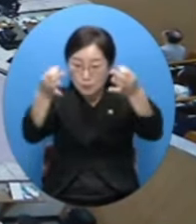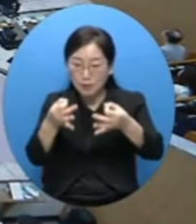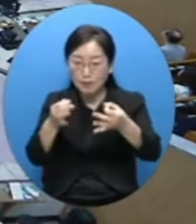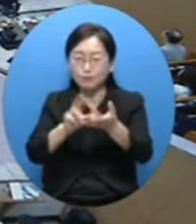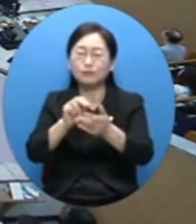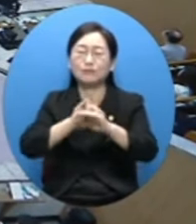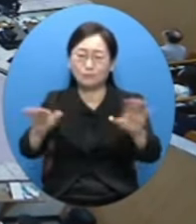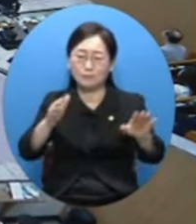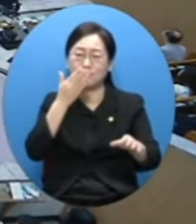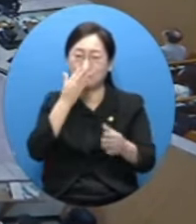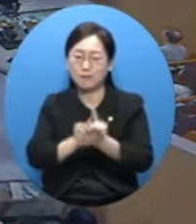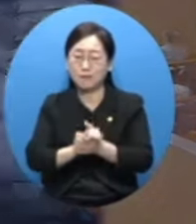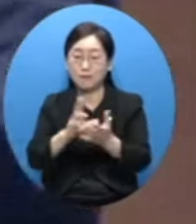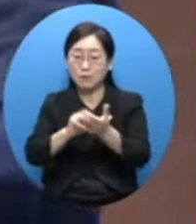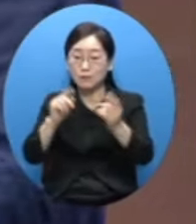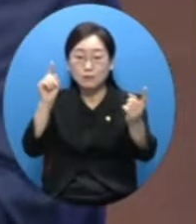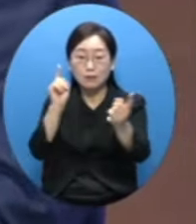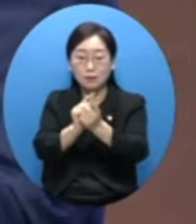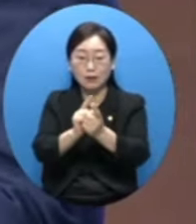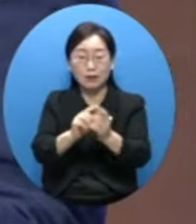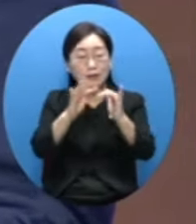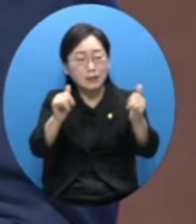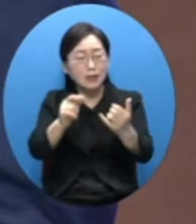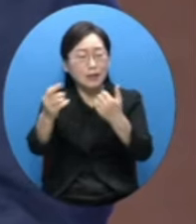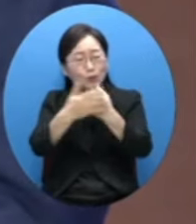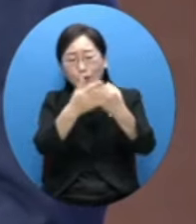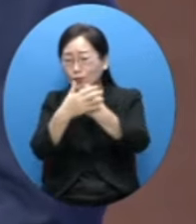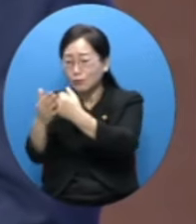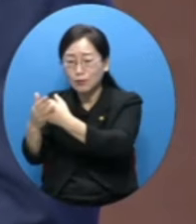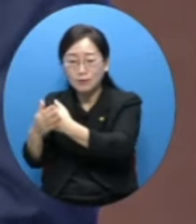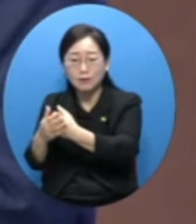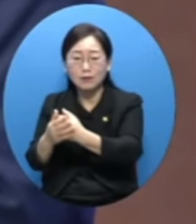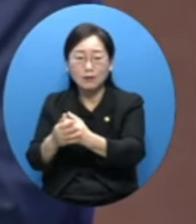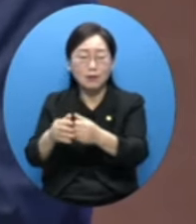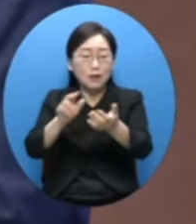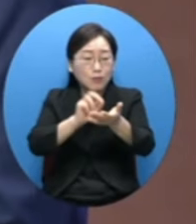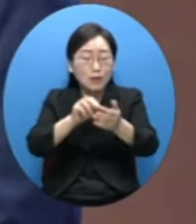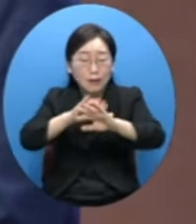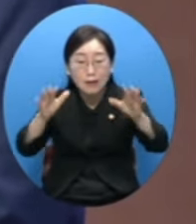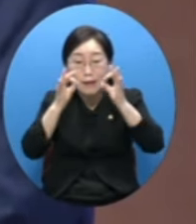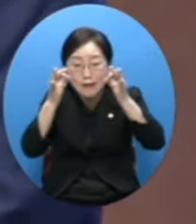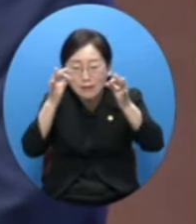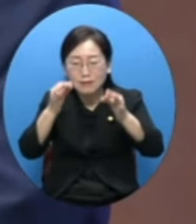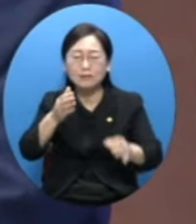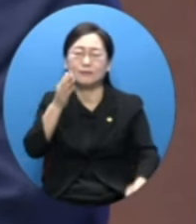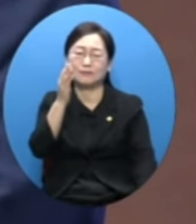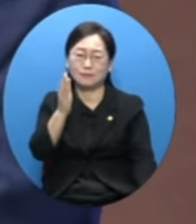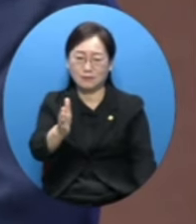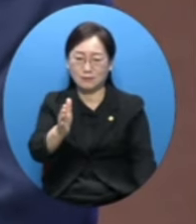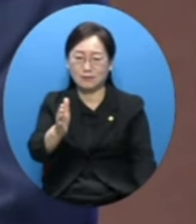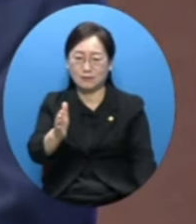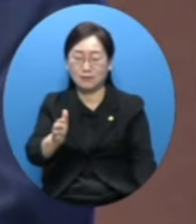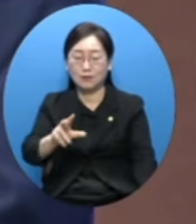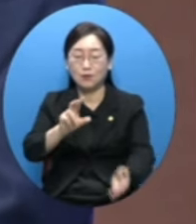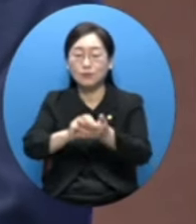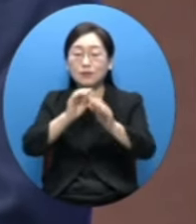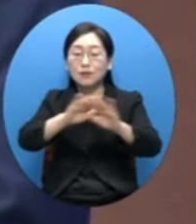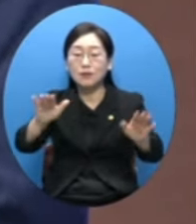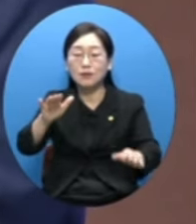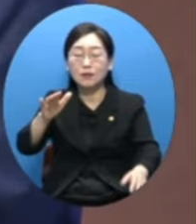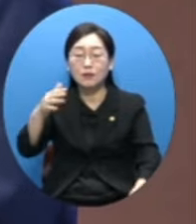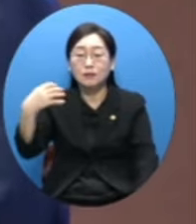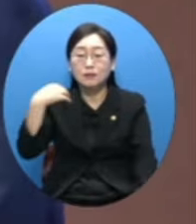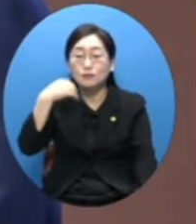것입니다. 문제를 만났을 때 이 사람 저 사람 사람을 찾아다니면서 문제를 해결하지 말고 문제 해결되신 예수님 앞에